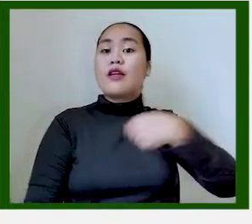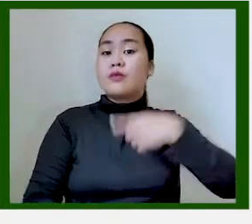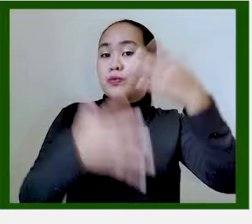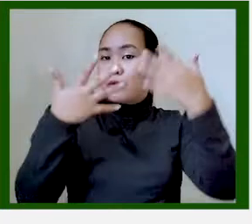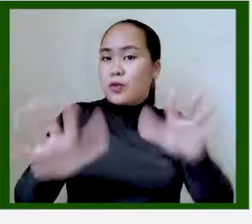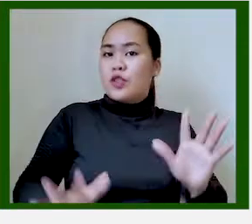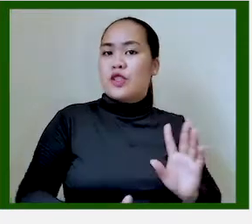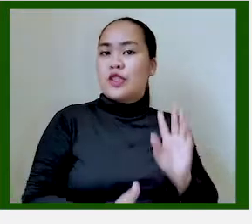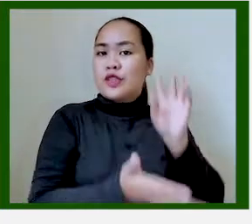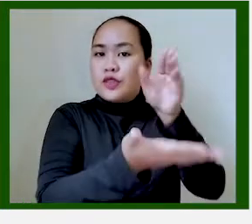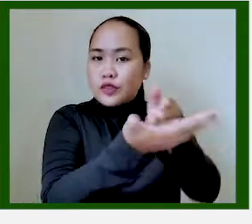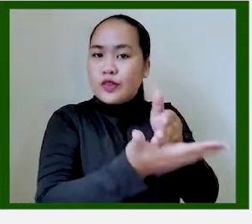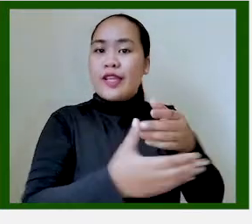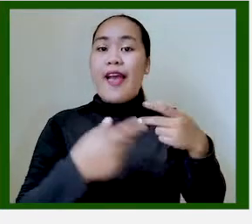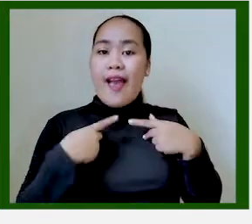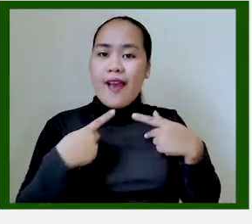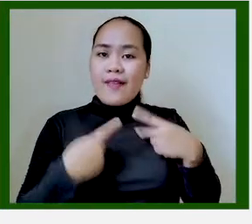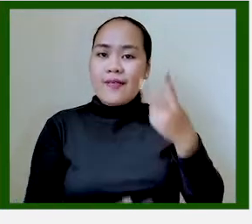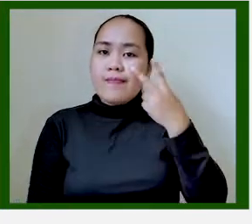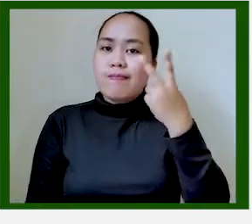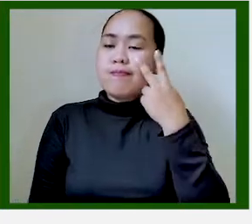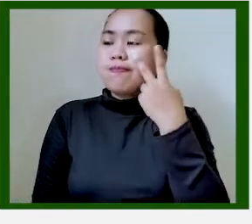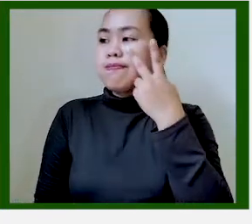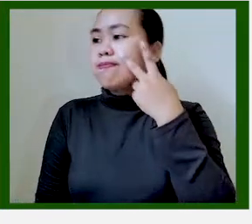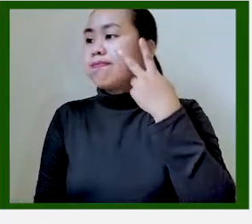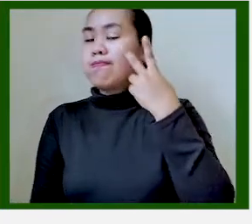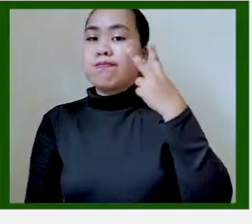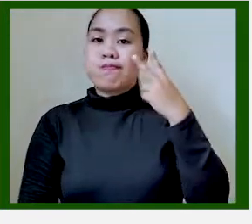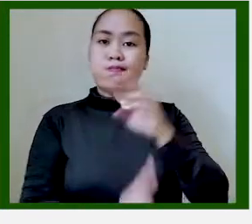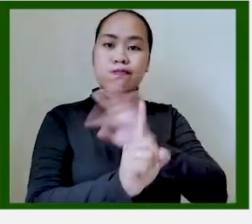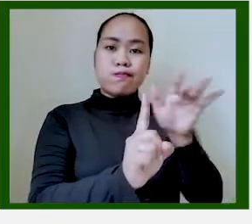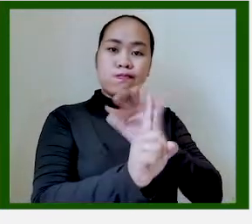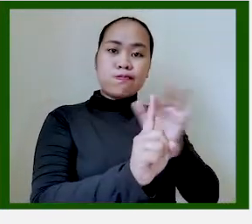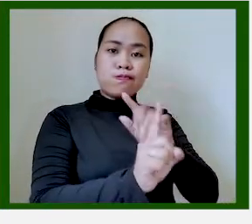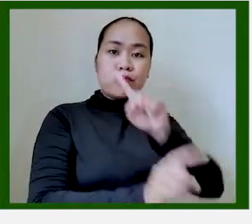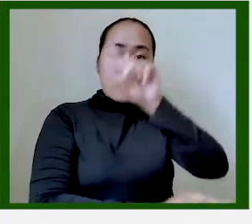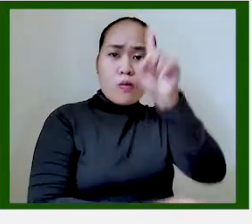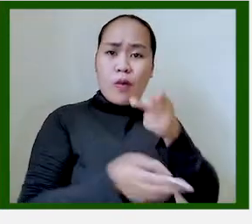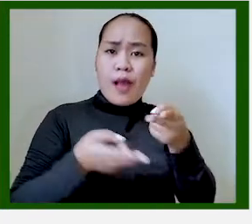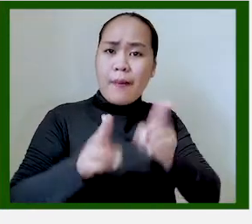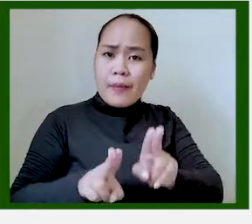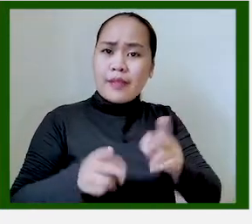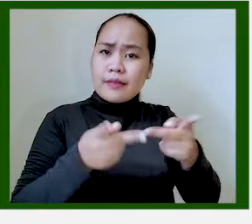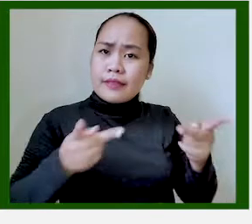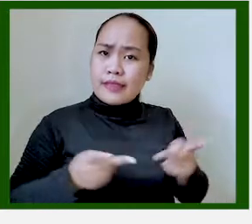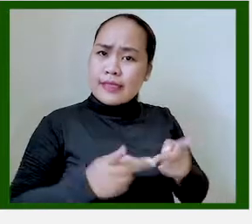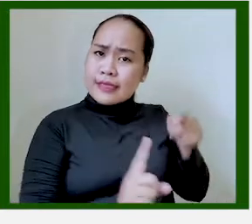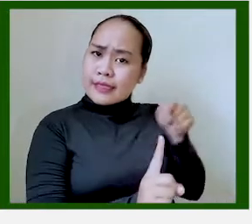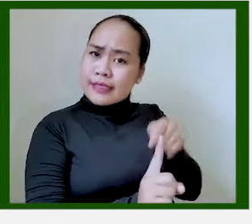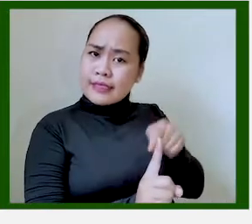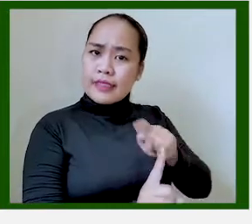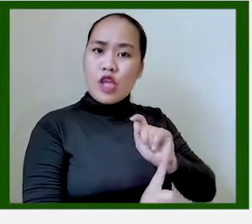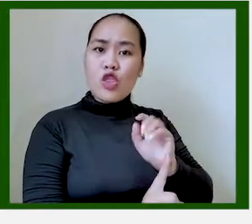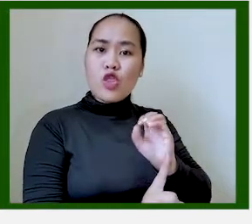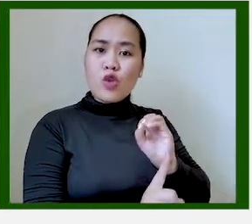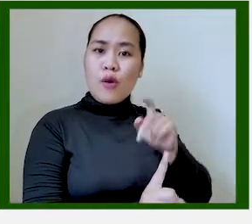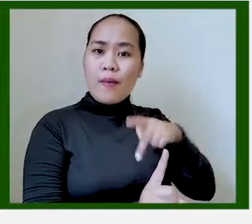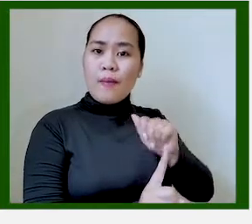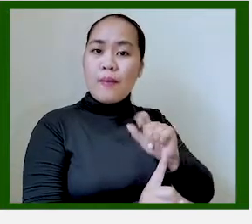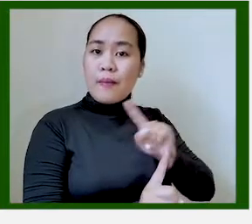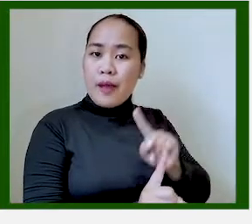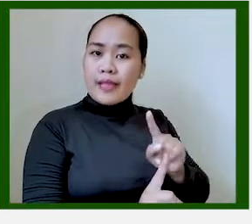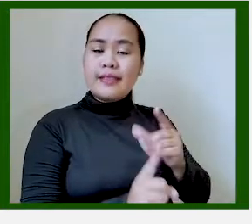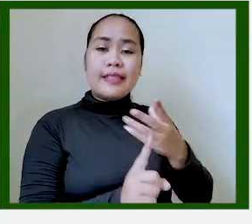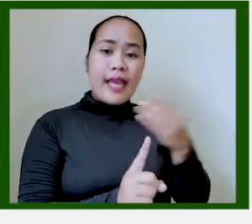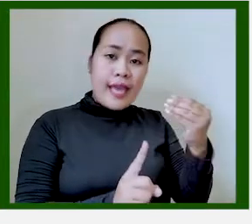area to see, no, yung kalagayan, no, ng Topaz Road and of course the immediate vicinity, mga